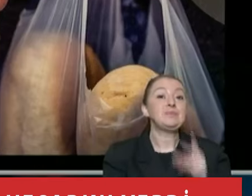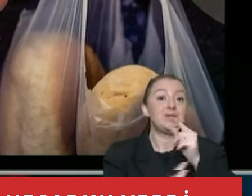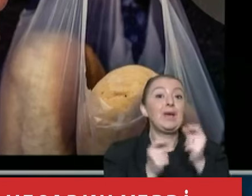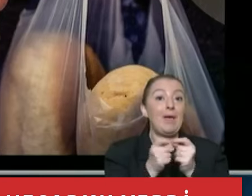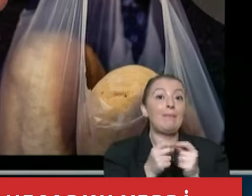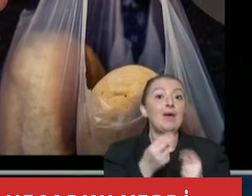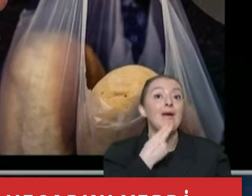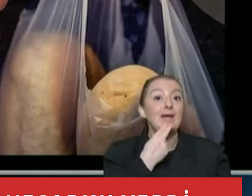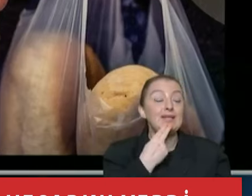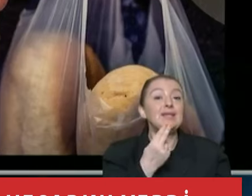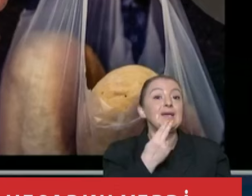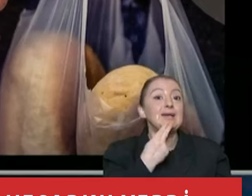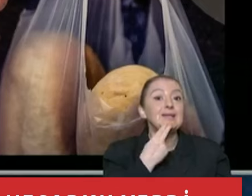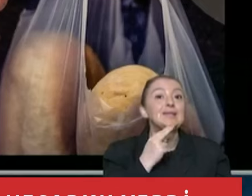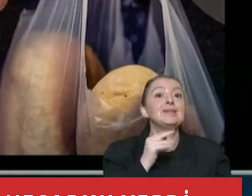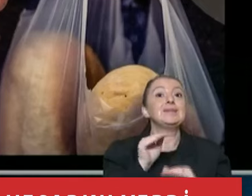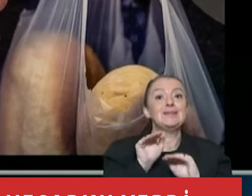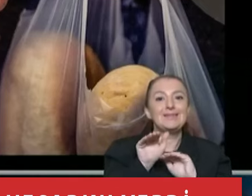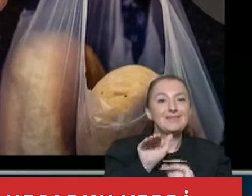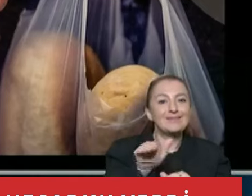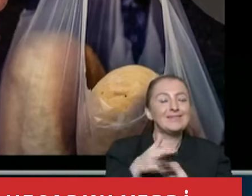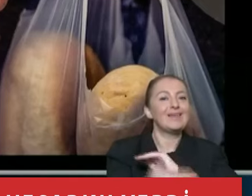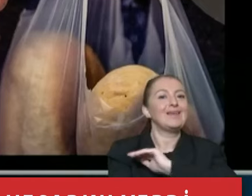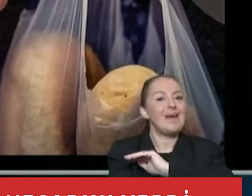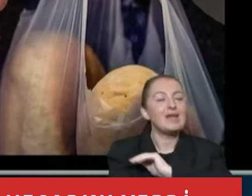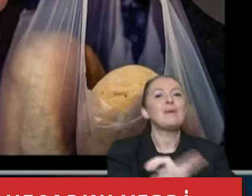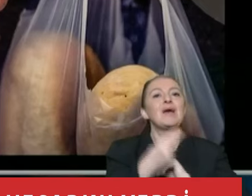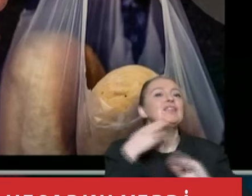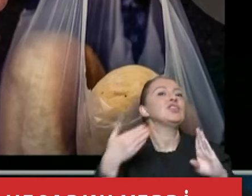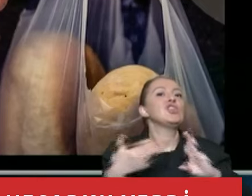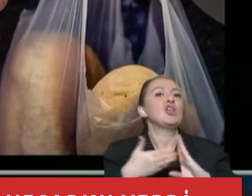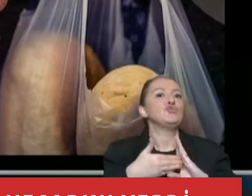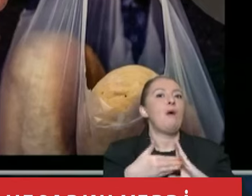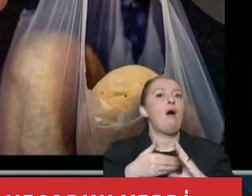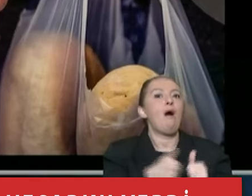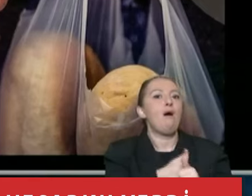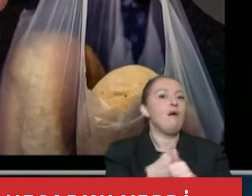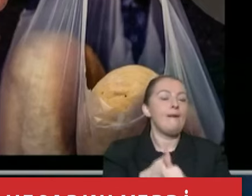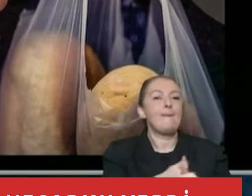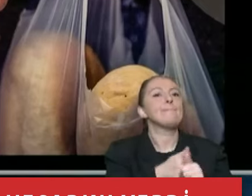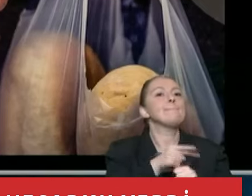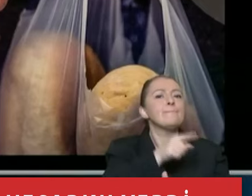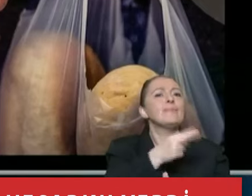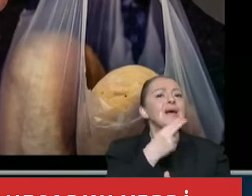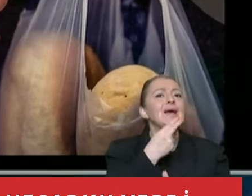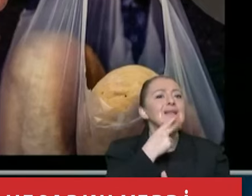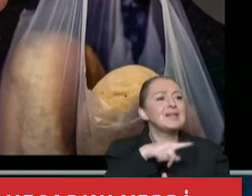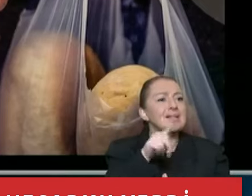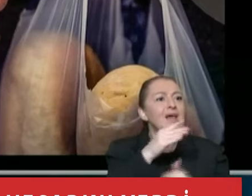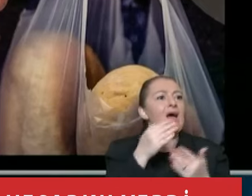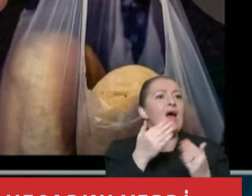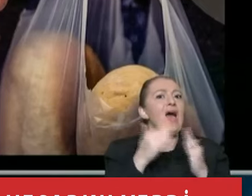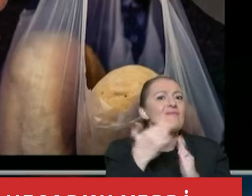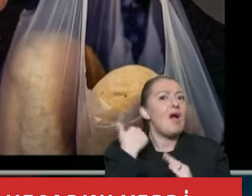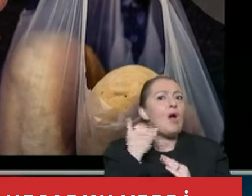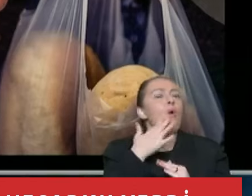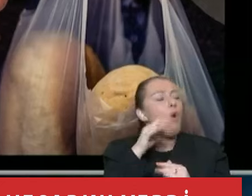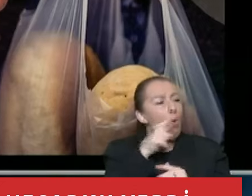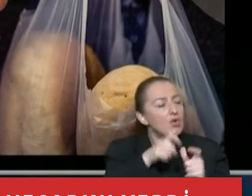kadın Kadın Dayanışma evi ve kadın danışma birimleri ile binlerce kadına barınma hizmeti ve hizmetler